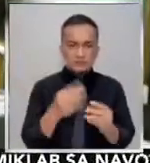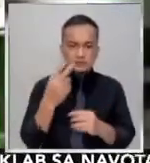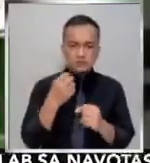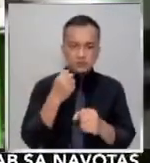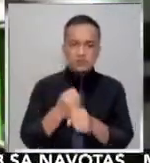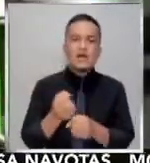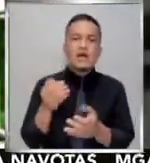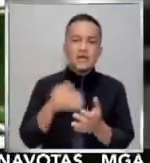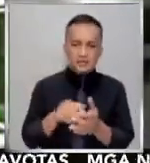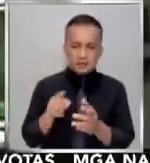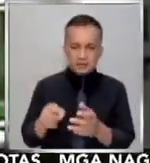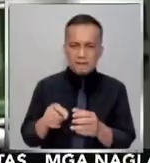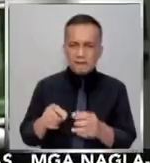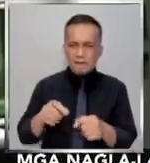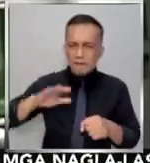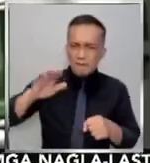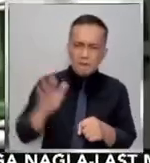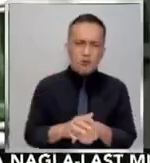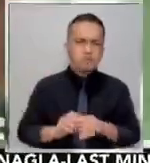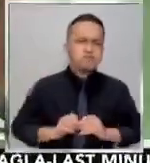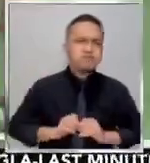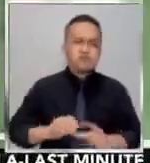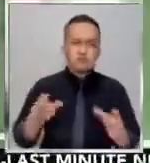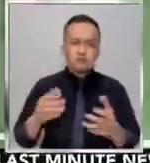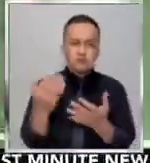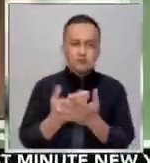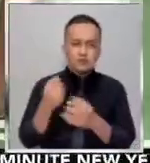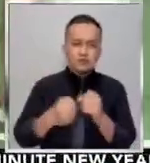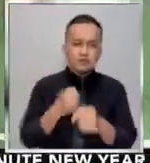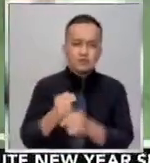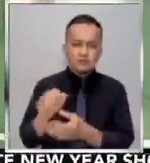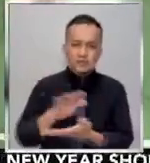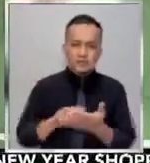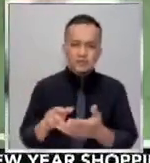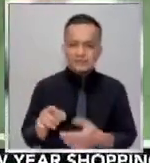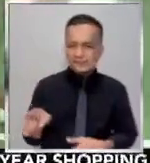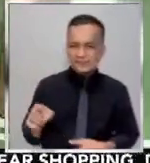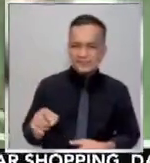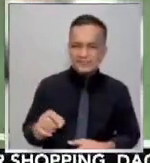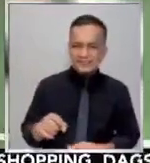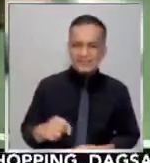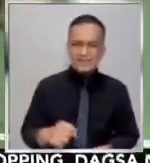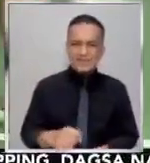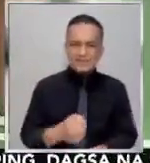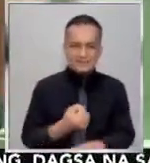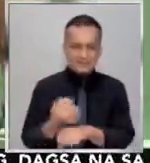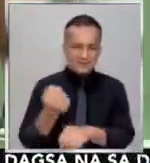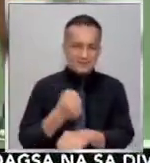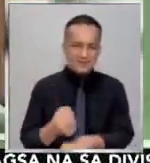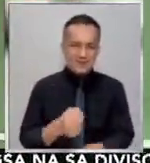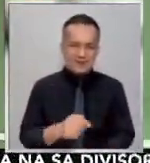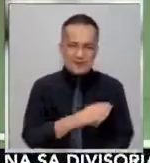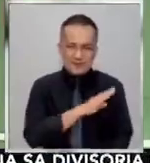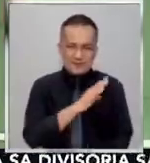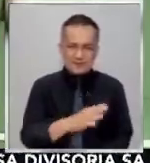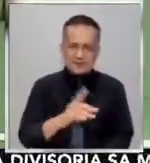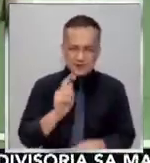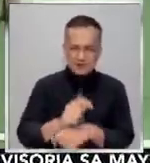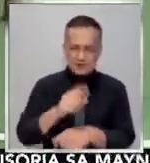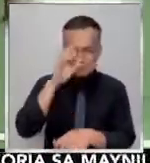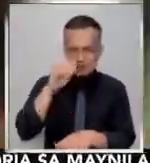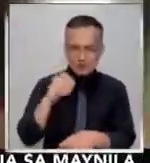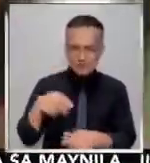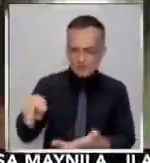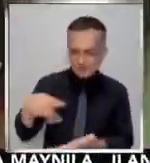nag-full blast ang New Year's Eve party rito. Ang tigasing Tondo Boys, todo rehearse para sa kanilang dance number ngayong